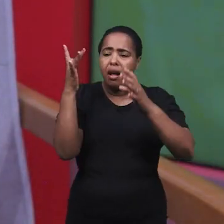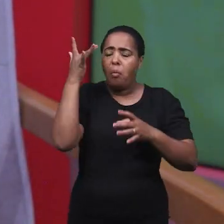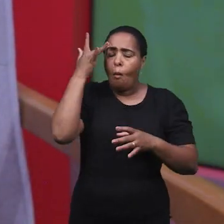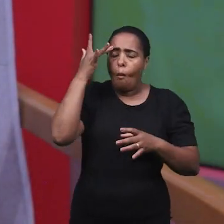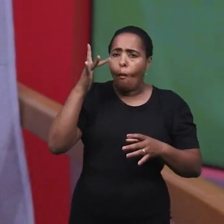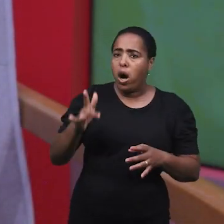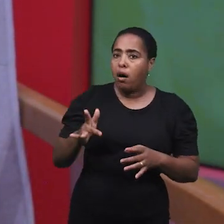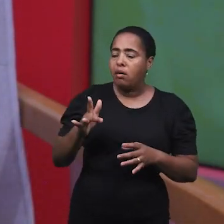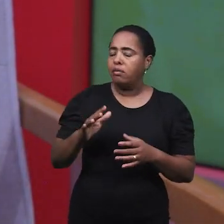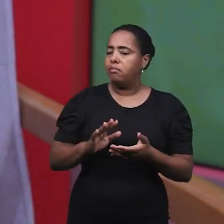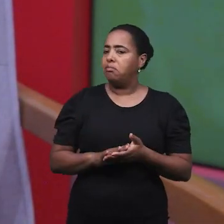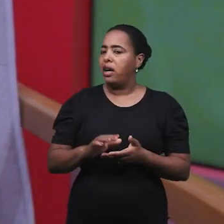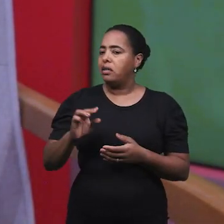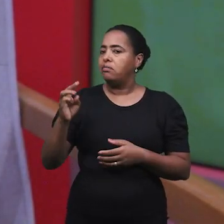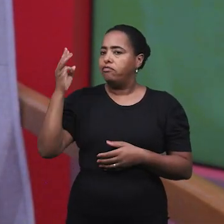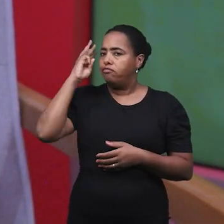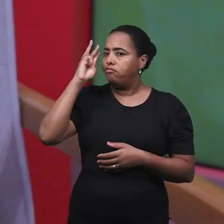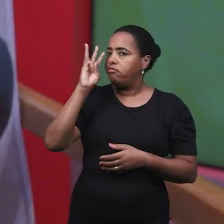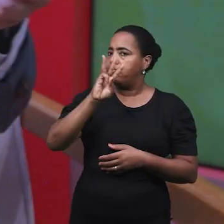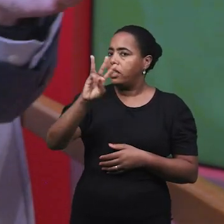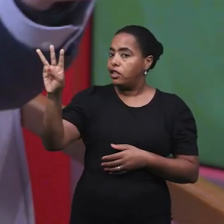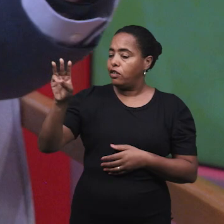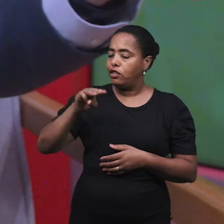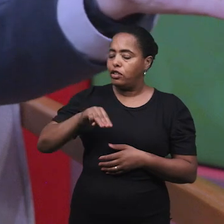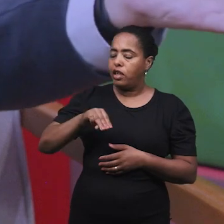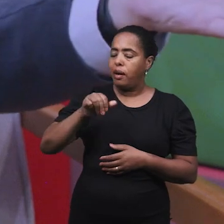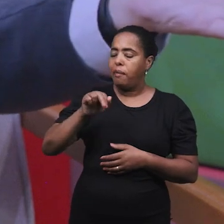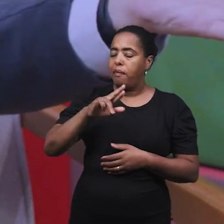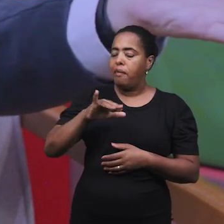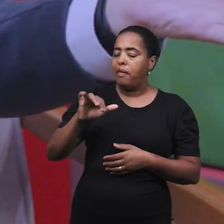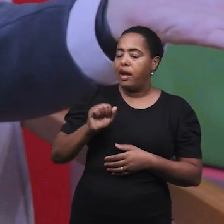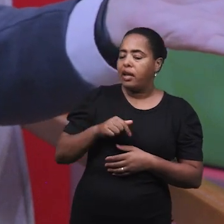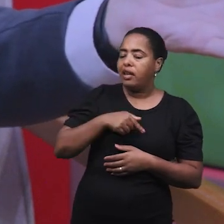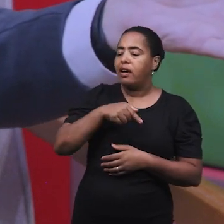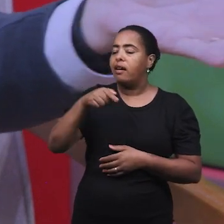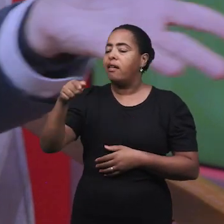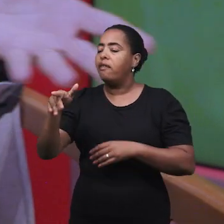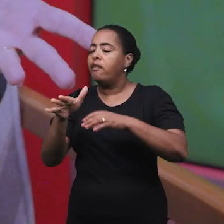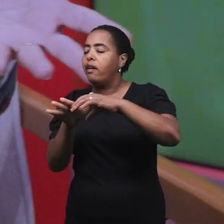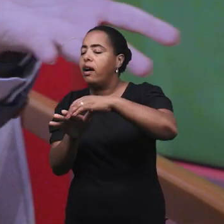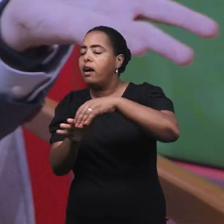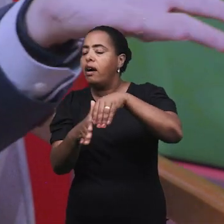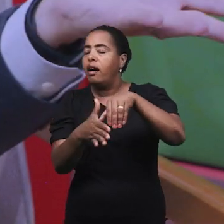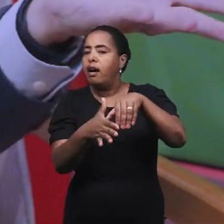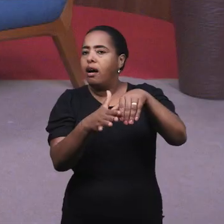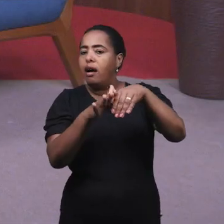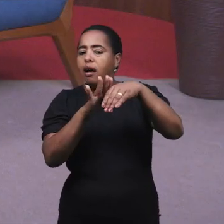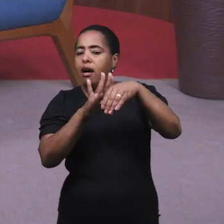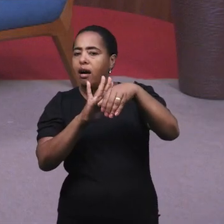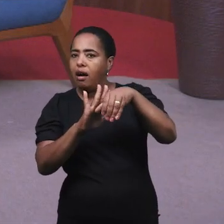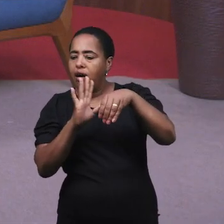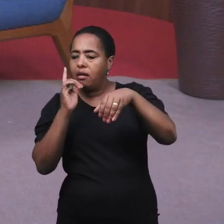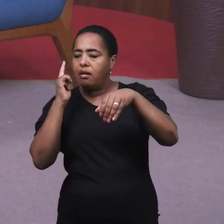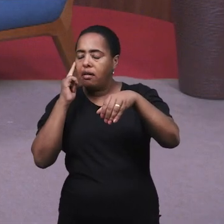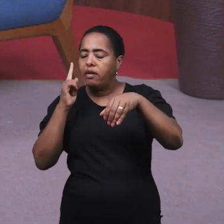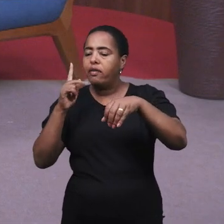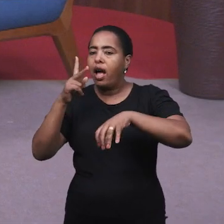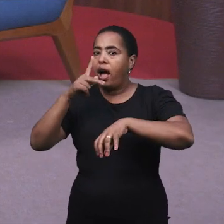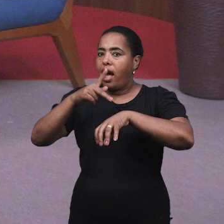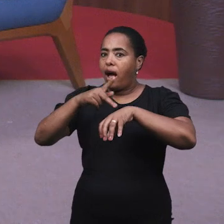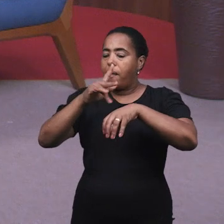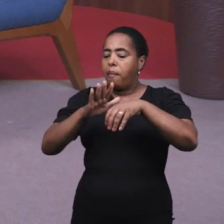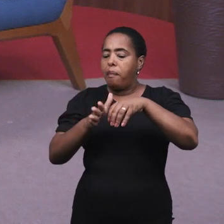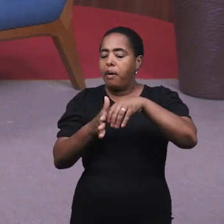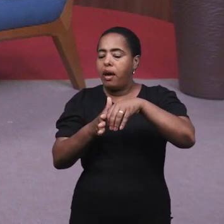au troisième jour, ils viennent au sépulcre, au petit matin, la pierre qui